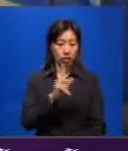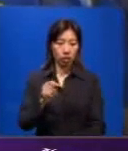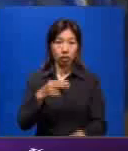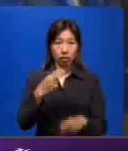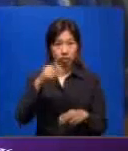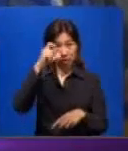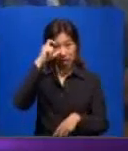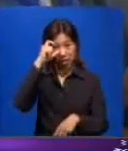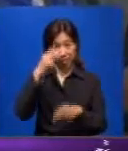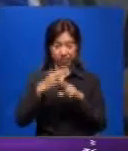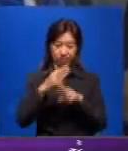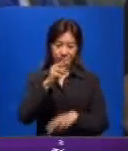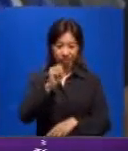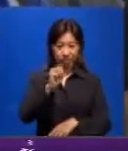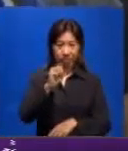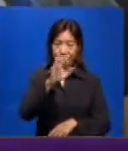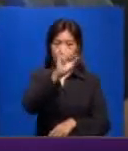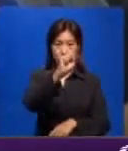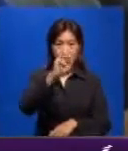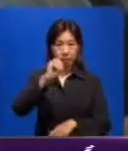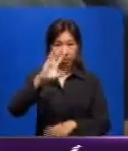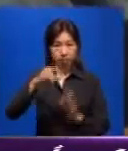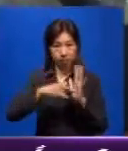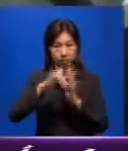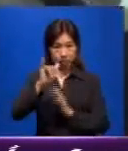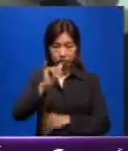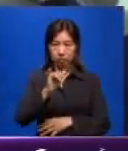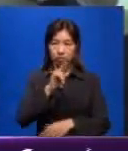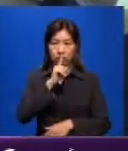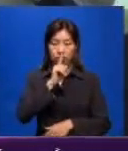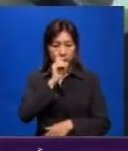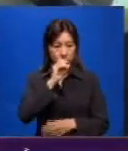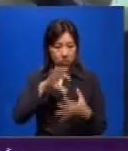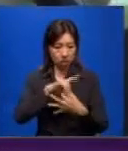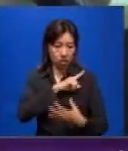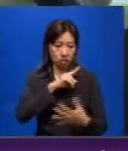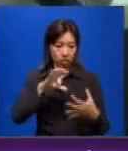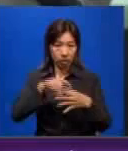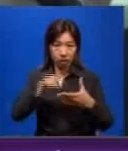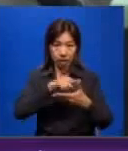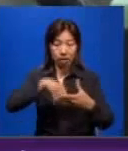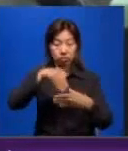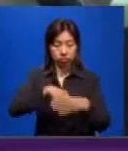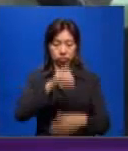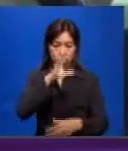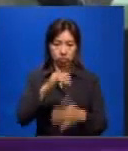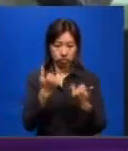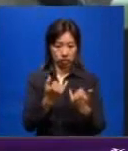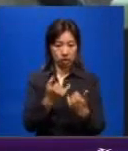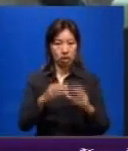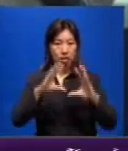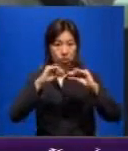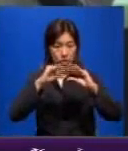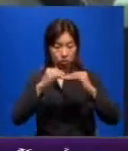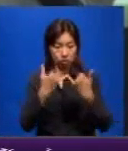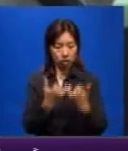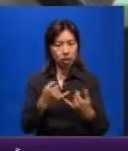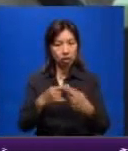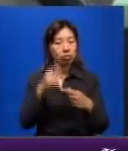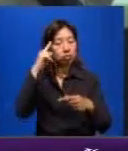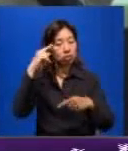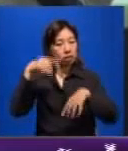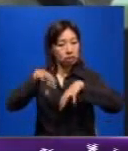ต.ด้านบริหารงานเลือกตั้งก็บอกนะคะว่าการหารือในวันนี้จะเสนอกรอบระยะเวลาการจัดการเลือกตั้งภายใน90วันเนื่อง